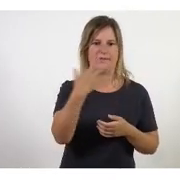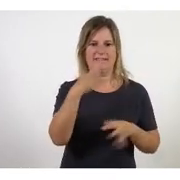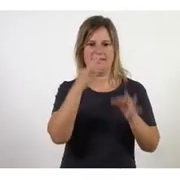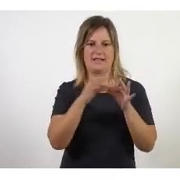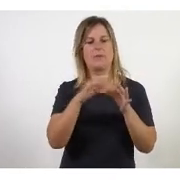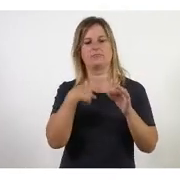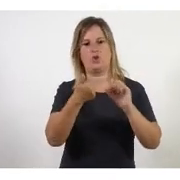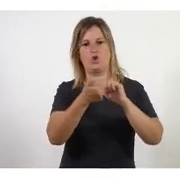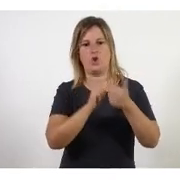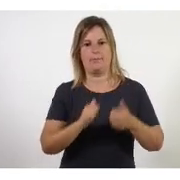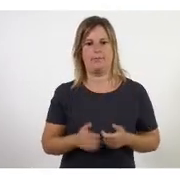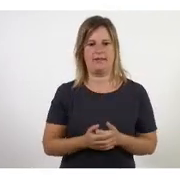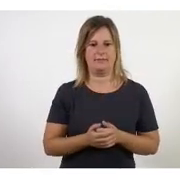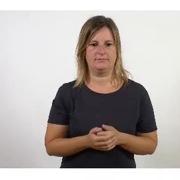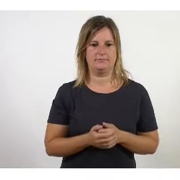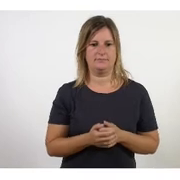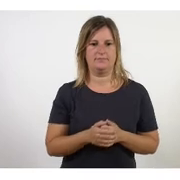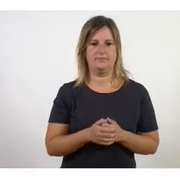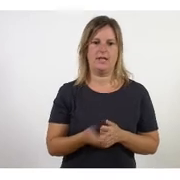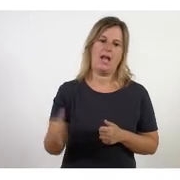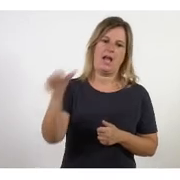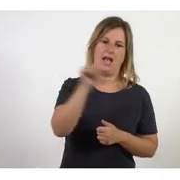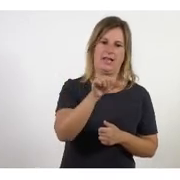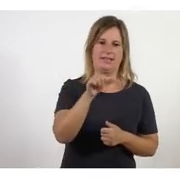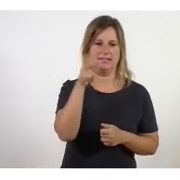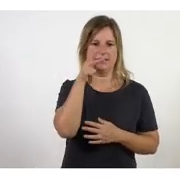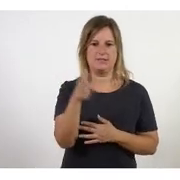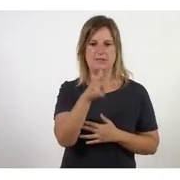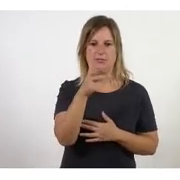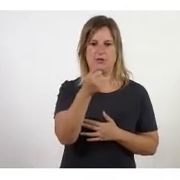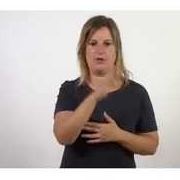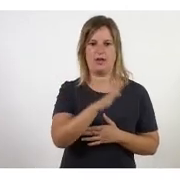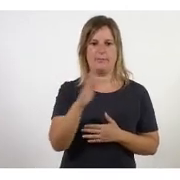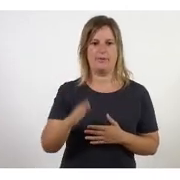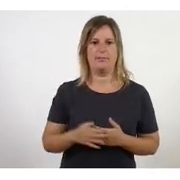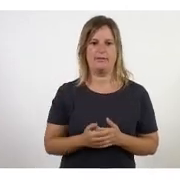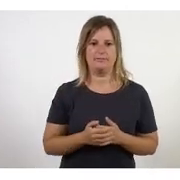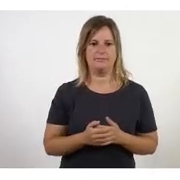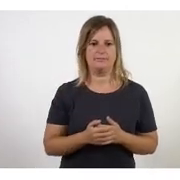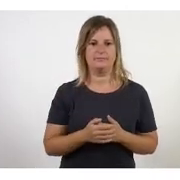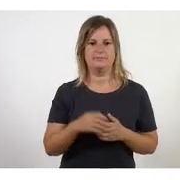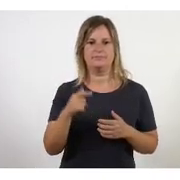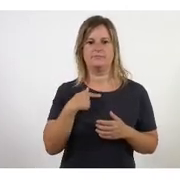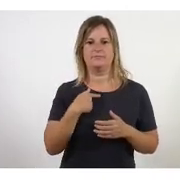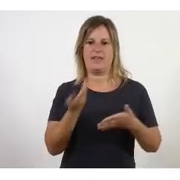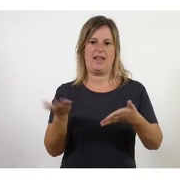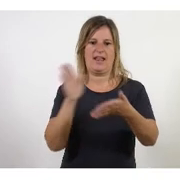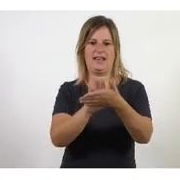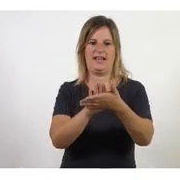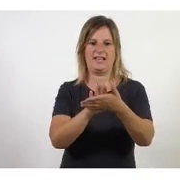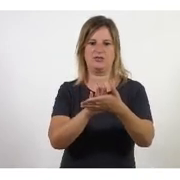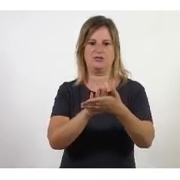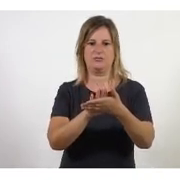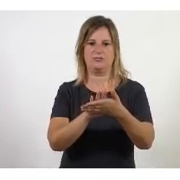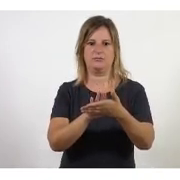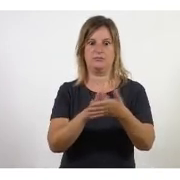copio. Me'n torno a l'aplicació de vídeo i aquí dins ho enganxo. Primera cosa que